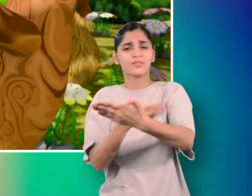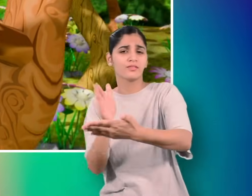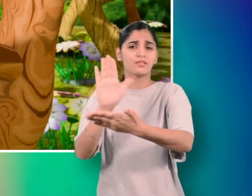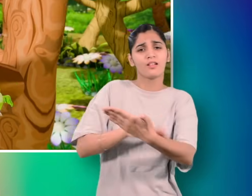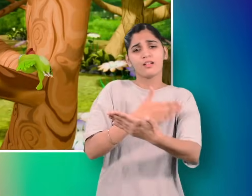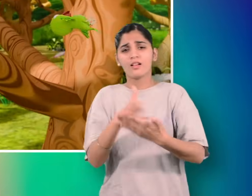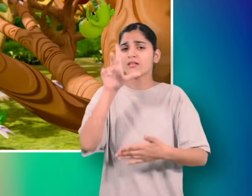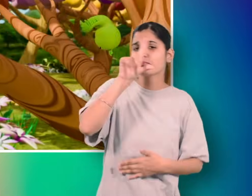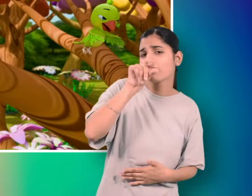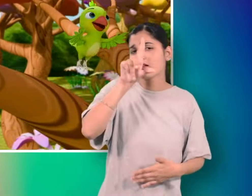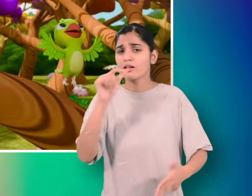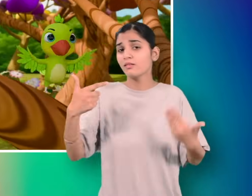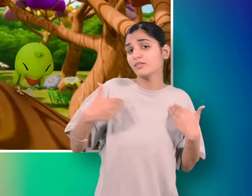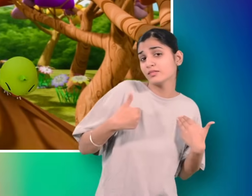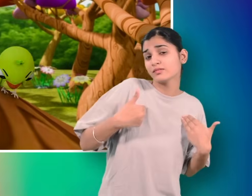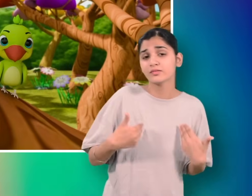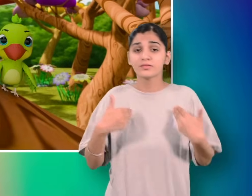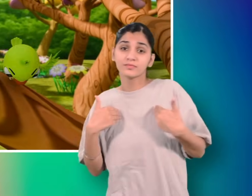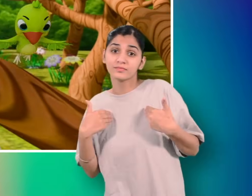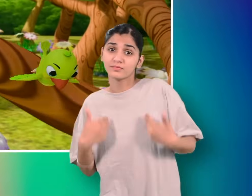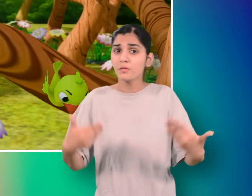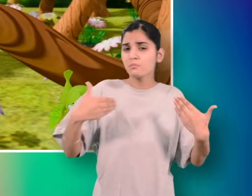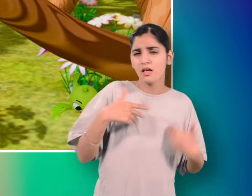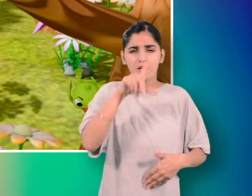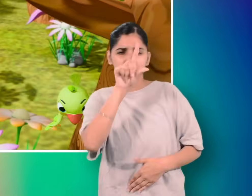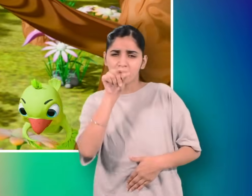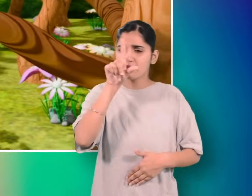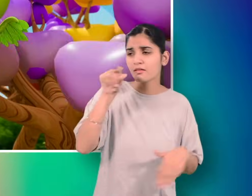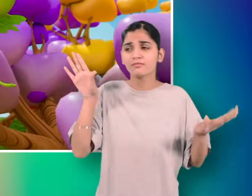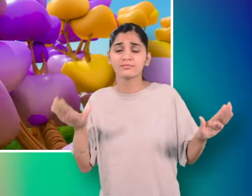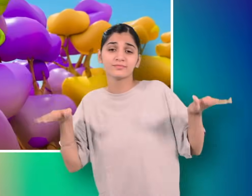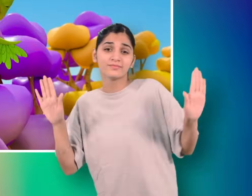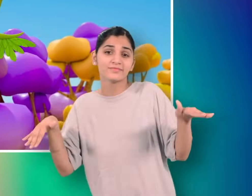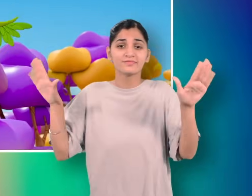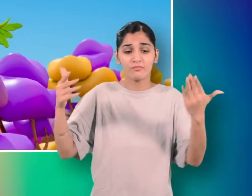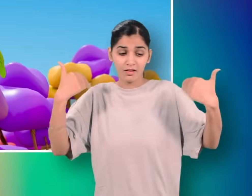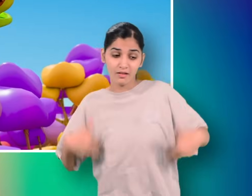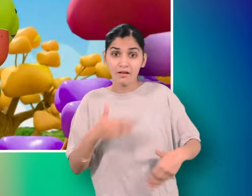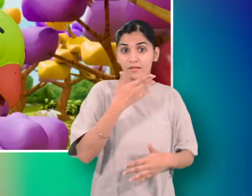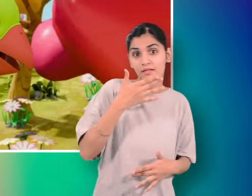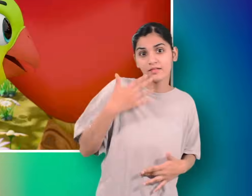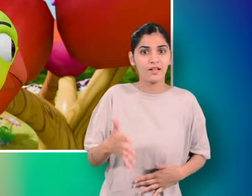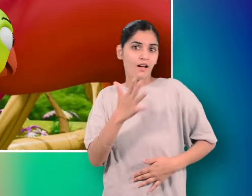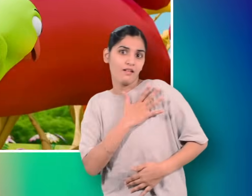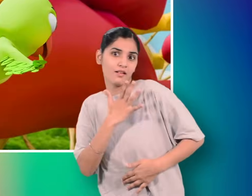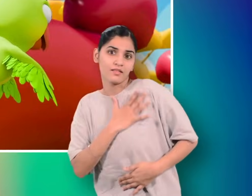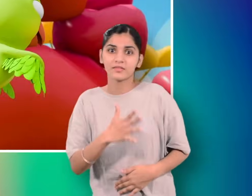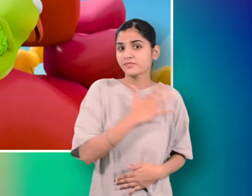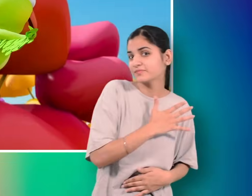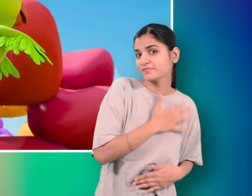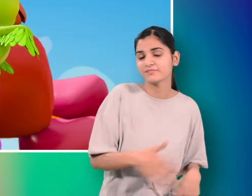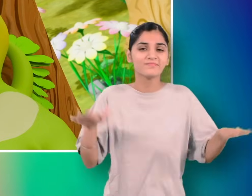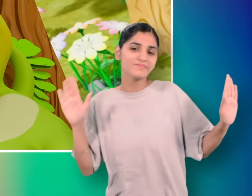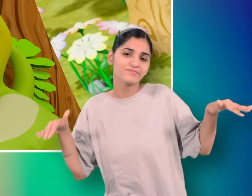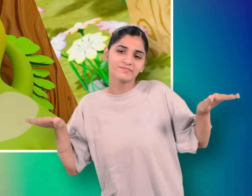मिट्ठू गाता हूँ। तोता हूँ, तोता हूँ मैं, तोता हूँ, हरी रंग का तोता